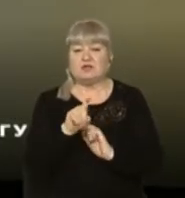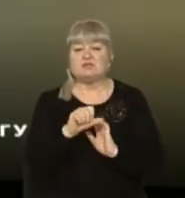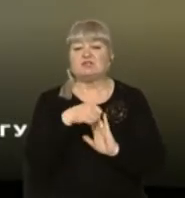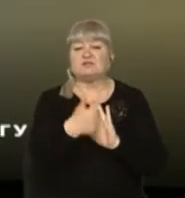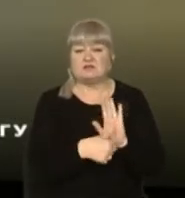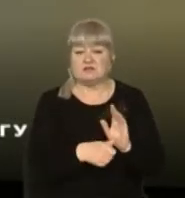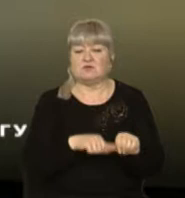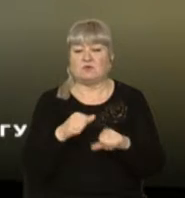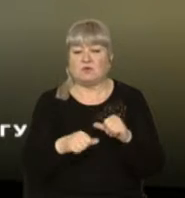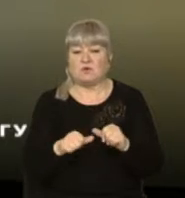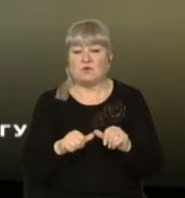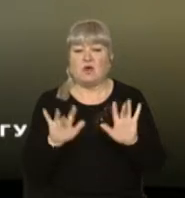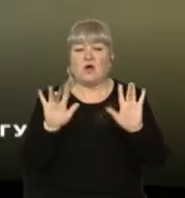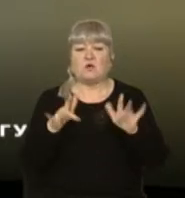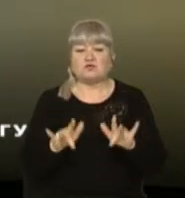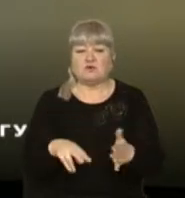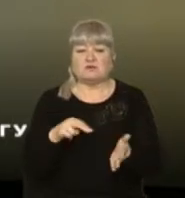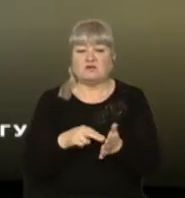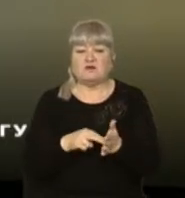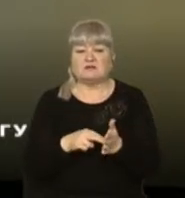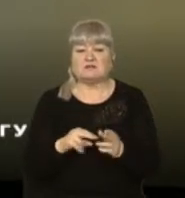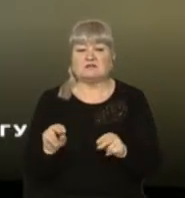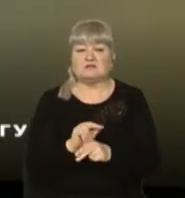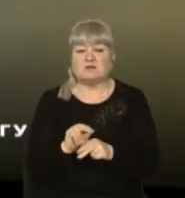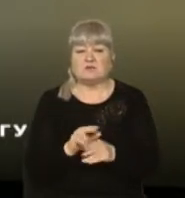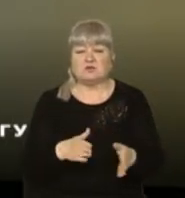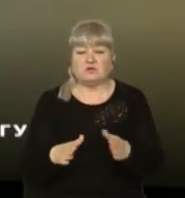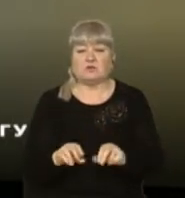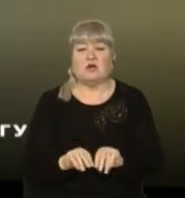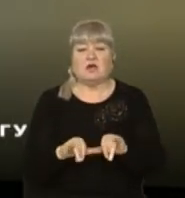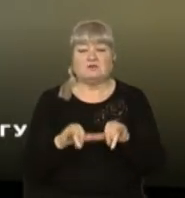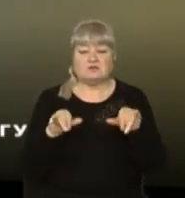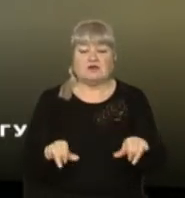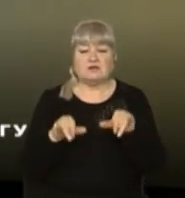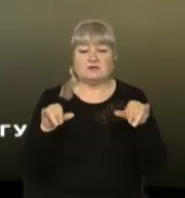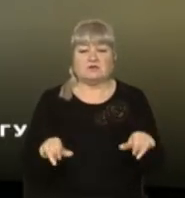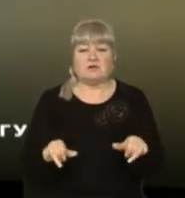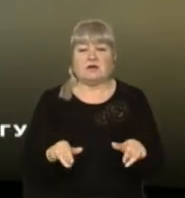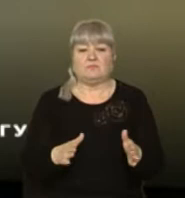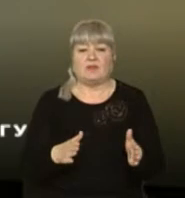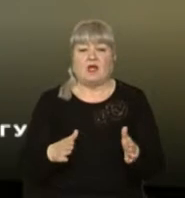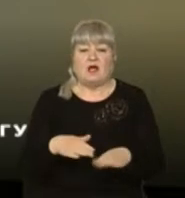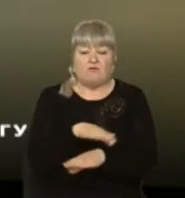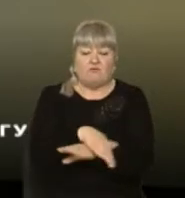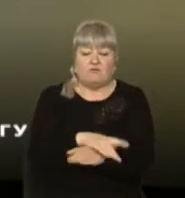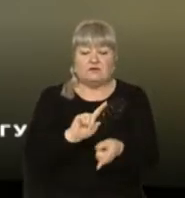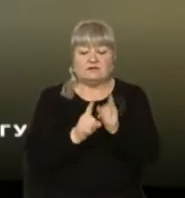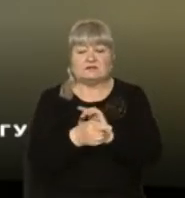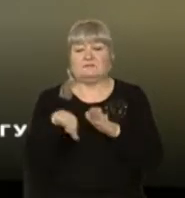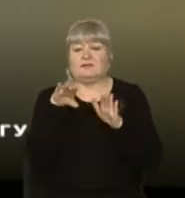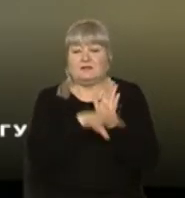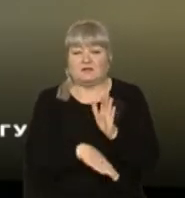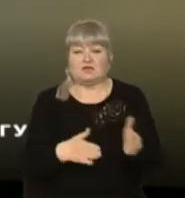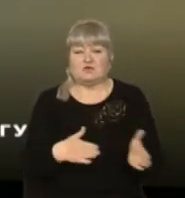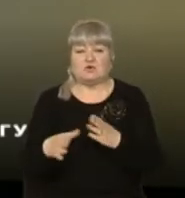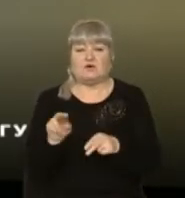року, кошторисна вартість на ремонт доріг зростає, зростає, зростає. Вулиці щораз стають гіршими, дороги ремонтуються,